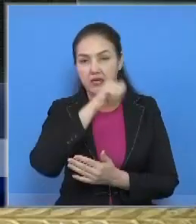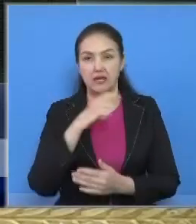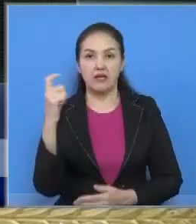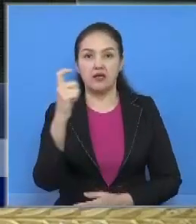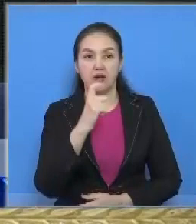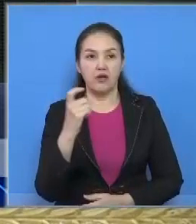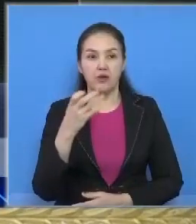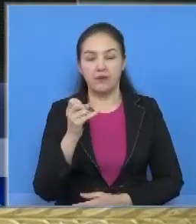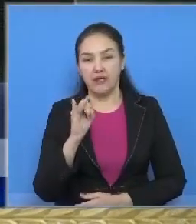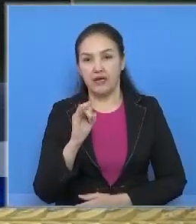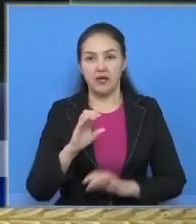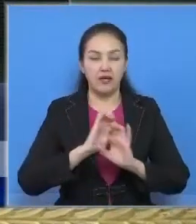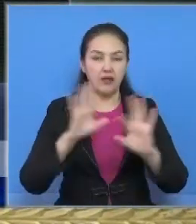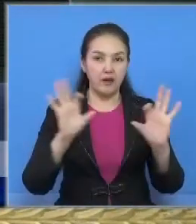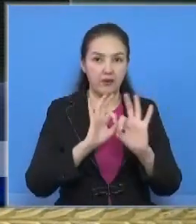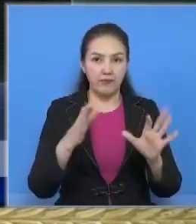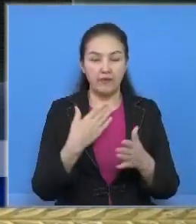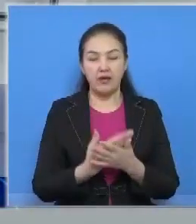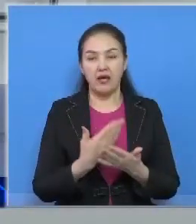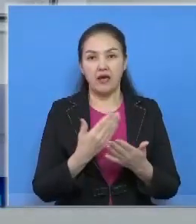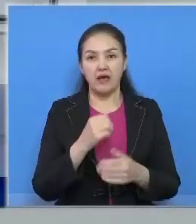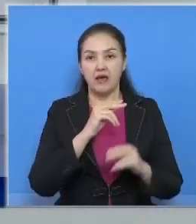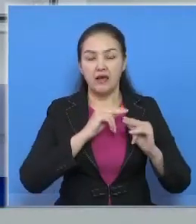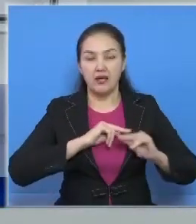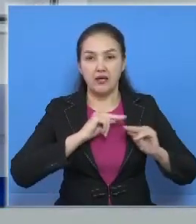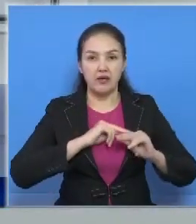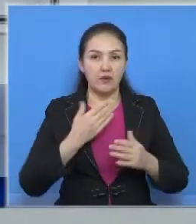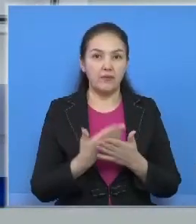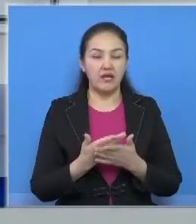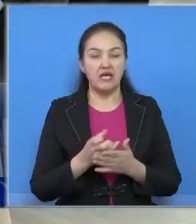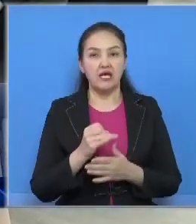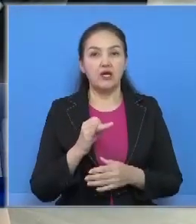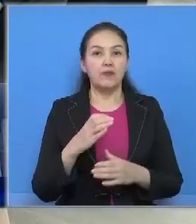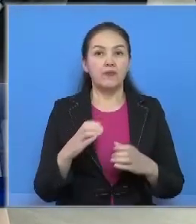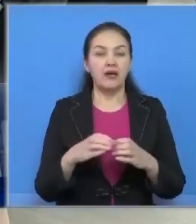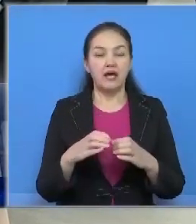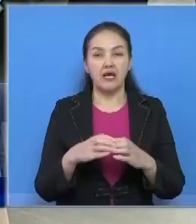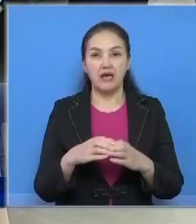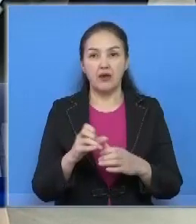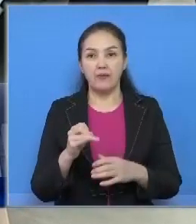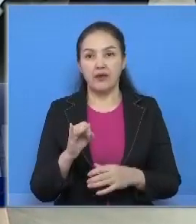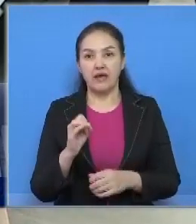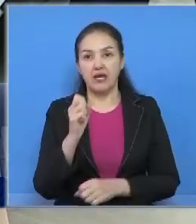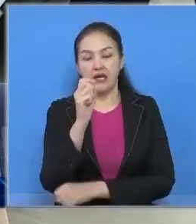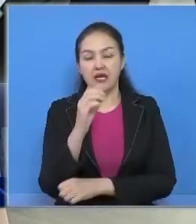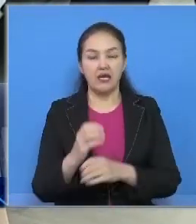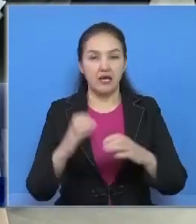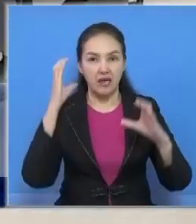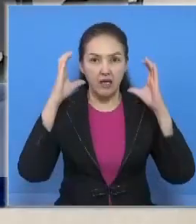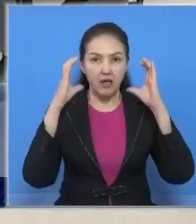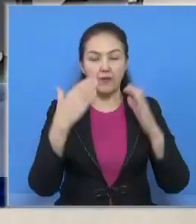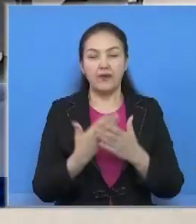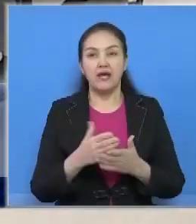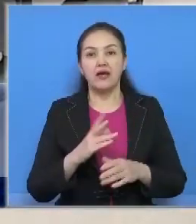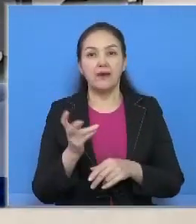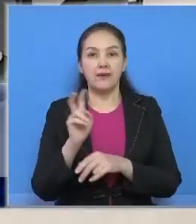ауданындағы қызметшілерге түсіндірілді. Атап айтқанда, жұмысқа орналасуда бірқатар жеңілдік бар. Әсіресе мемлекеттік қызмет академиясының түлектері ауылға